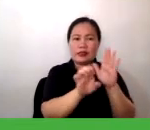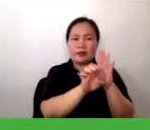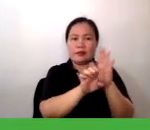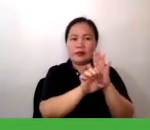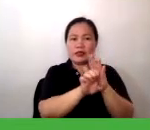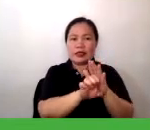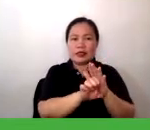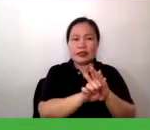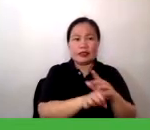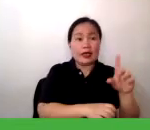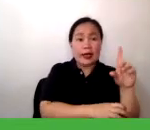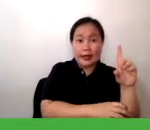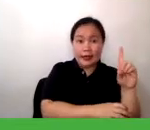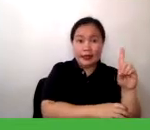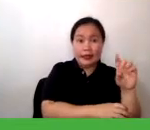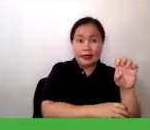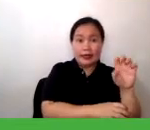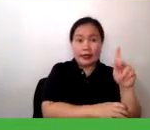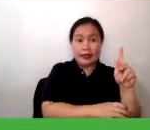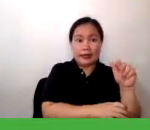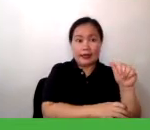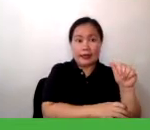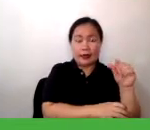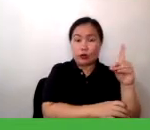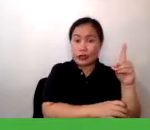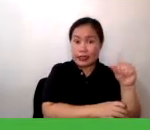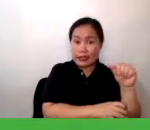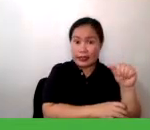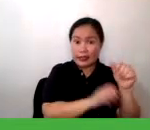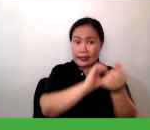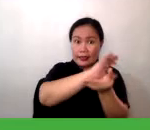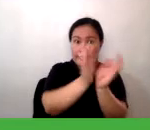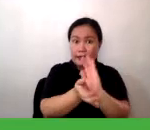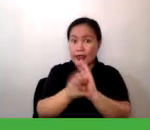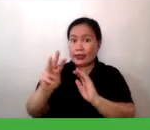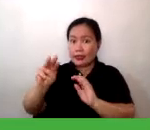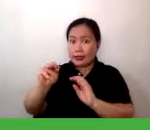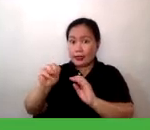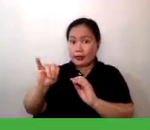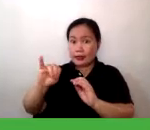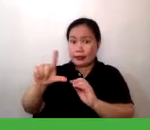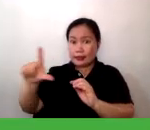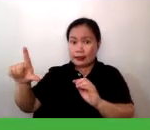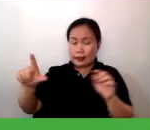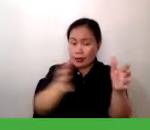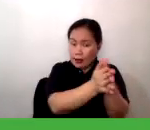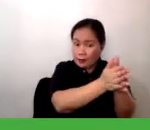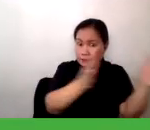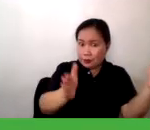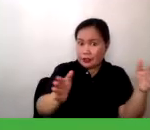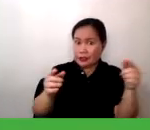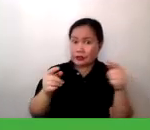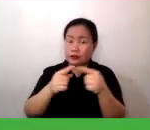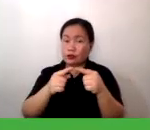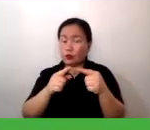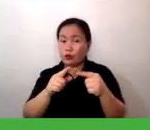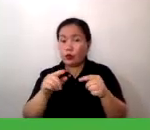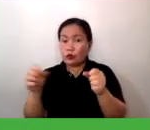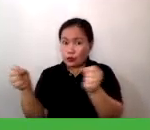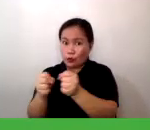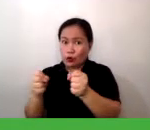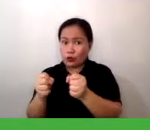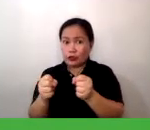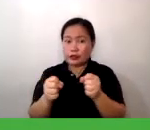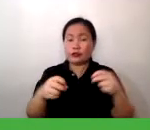So, halimbawa, sa deka, i-convert mo naman sa centi, sa milli. So, from deka, from bigger unit